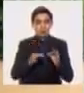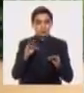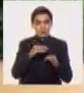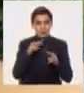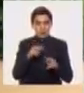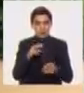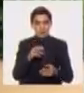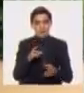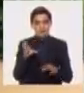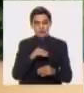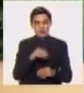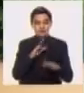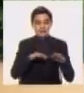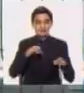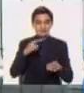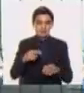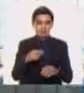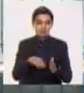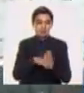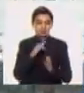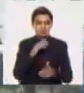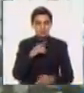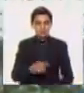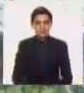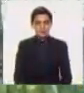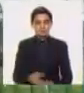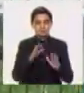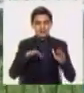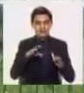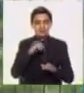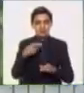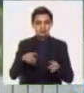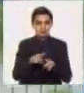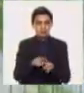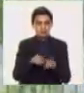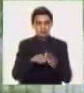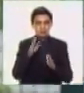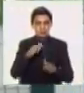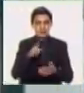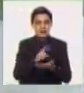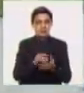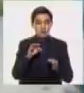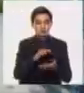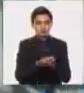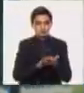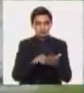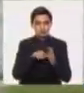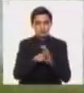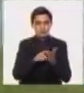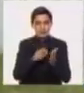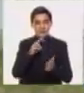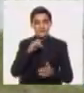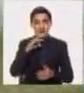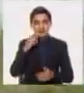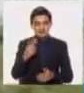сақталған болса, балабақшада болғандары дұрыс. Балабақша міндетті түрде жартылай ғана толған болуы тиіс. Мекемеде тазалық жұмыстары мен кварцтеу